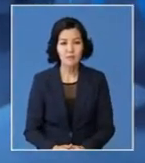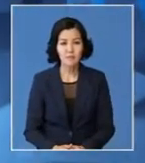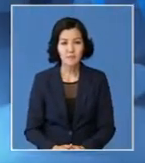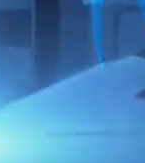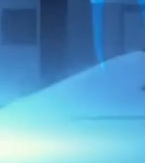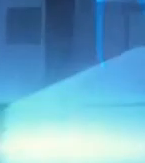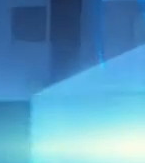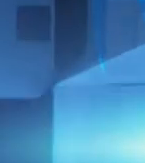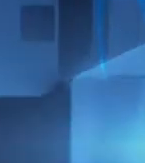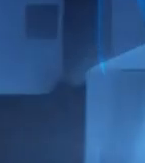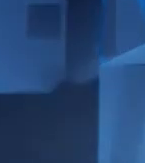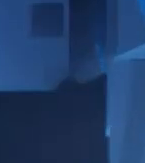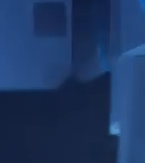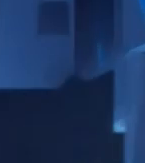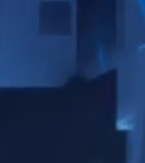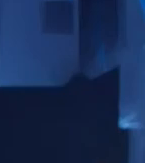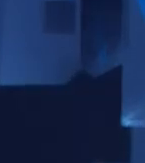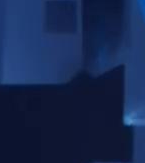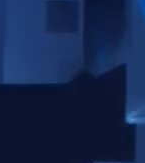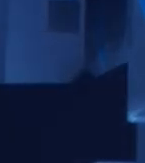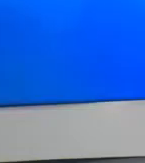Надир Хамзин, телеканал ЖТСУ.